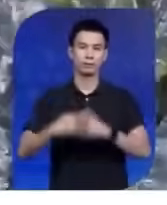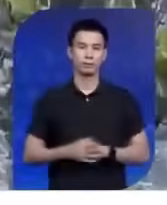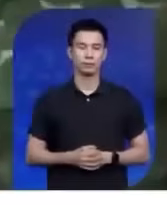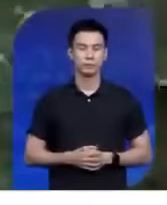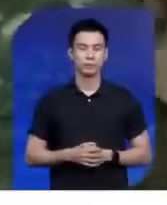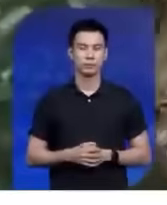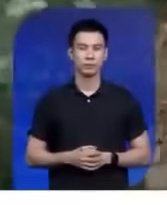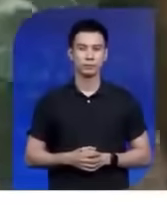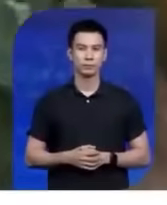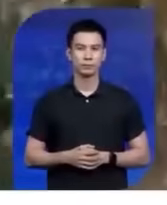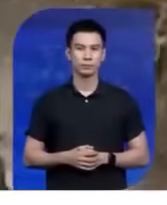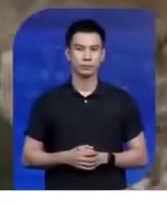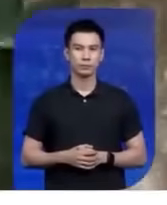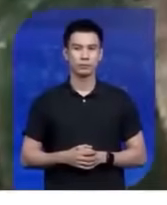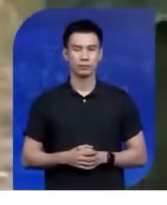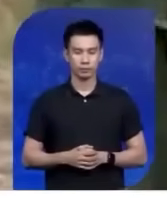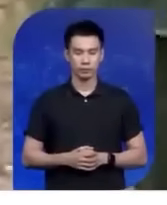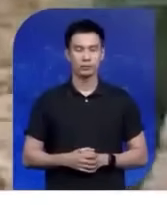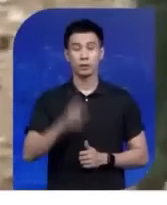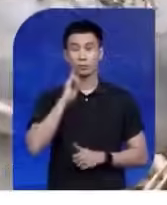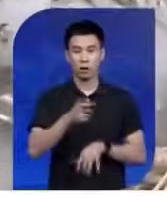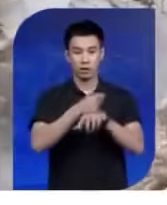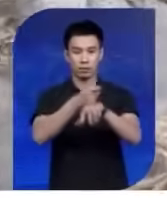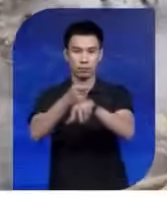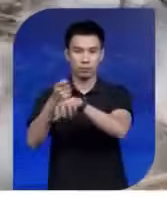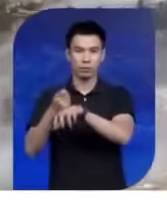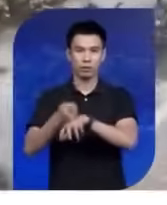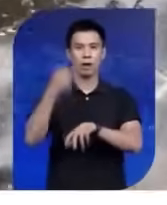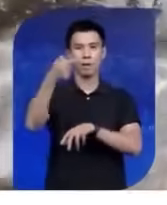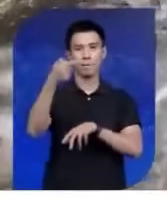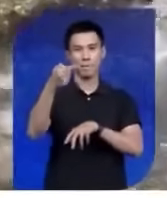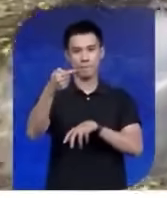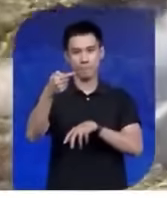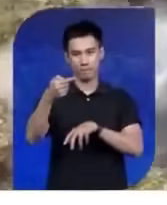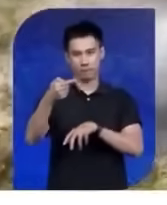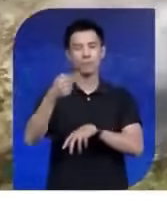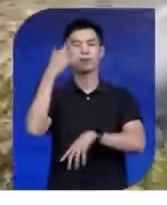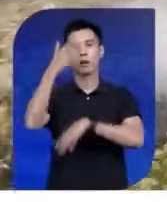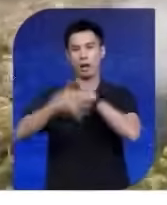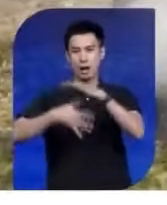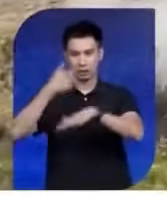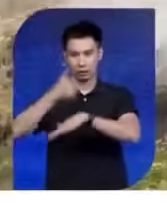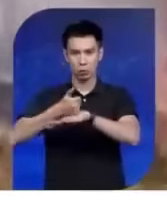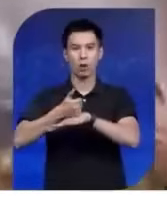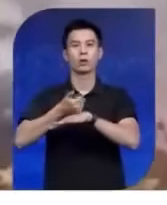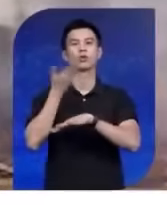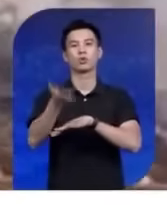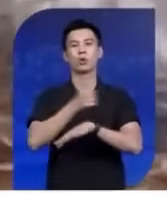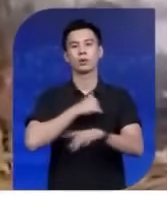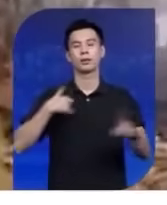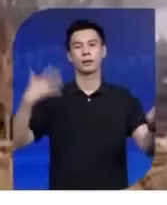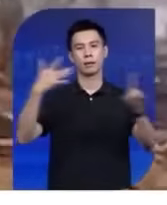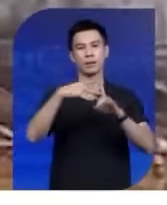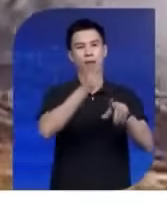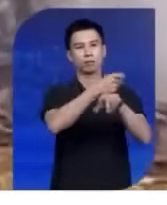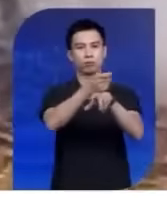người lực lượng phương tiện khẩn trương chữa cháy và đặc biệt là phải đảm bảo tươ đối an toàn cho người tham gia chữa cháy cũng như phải